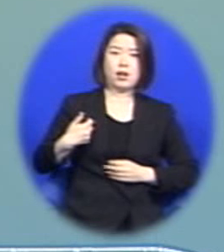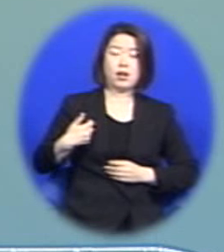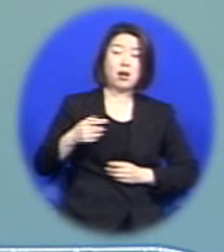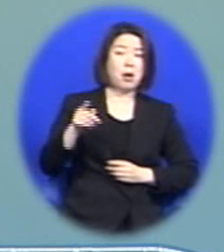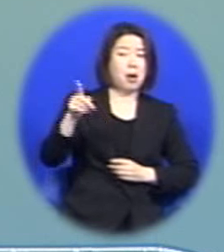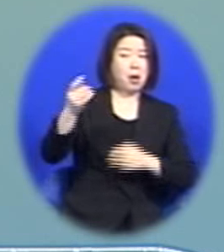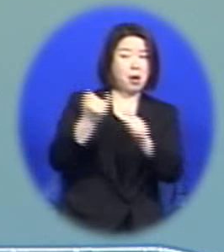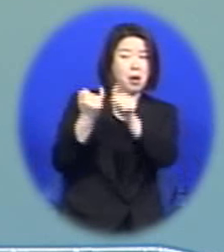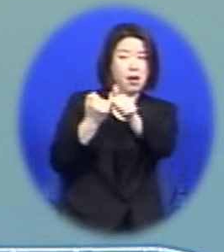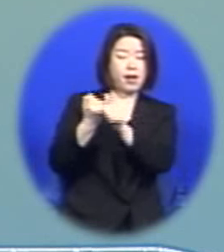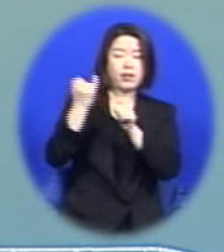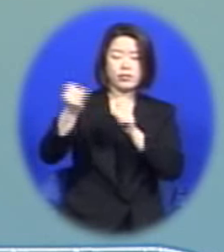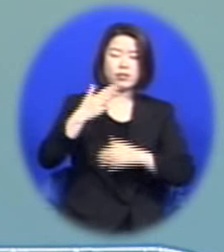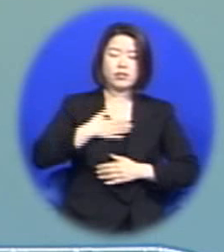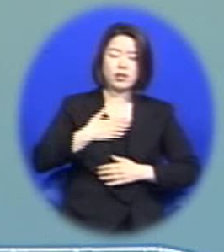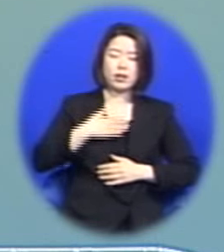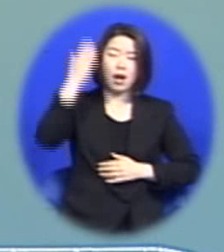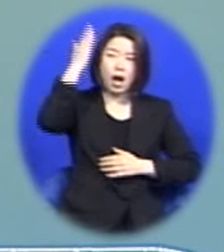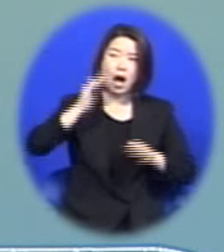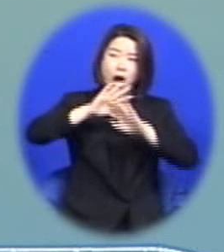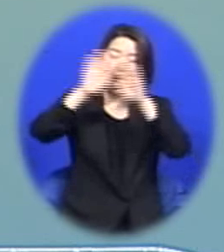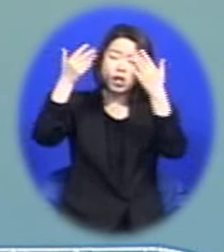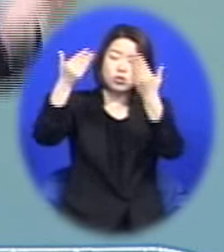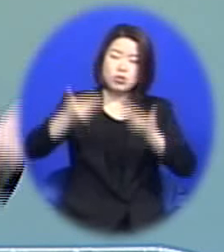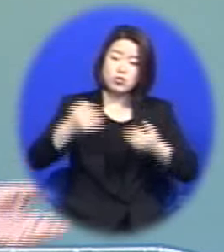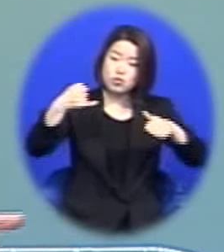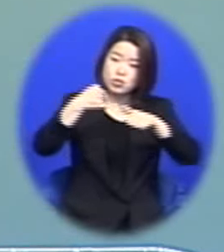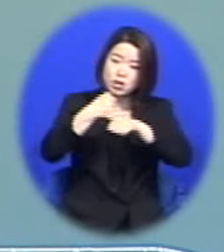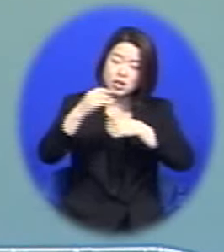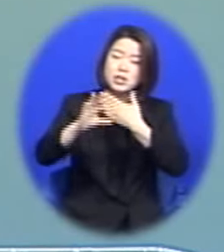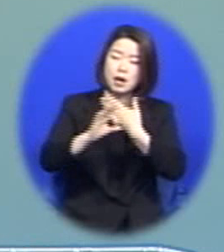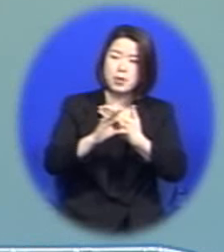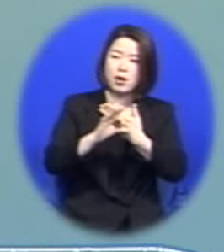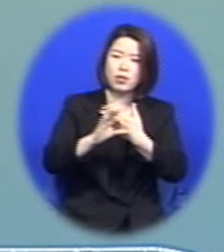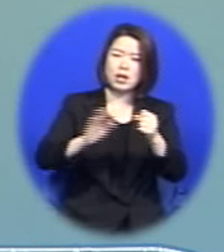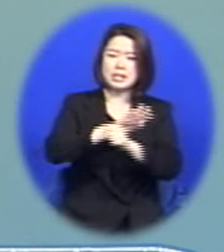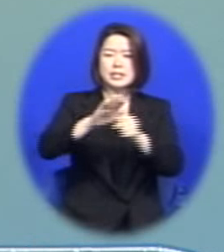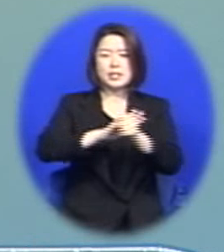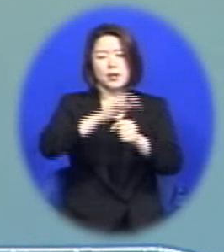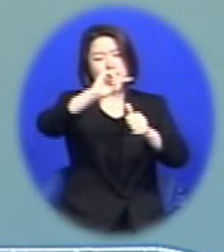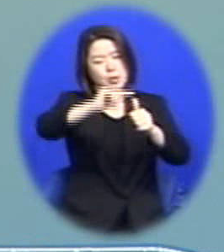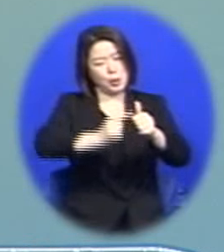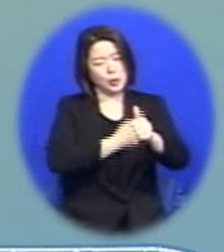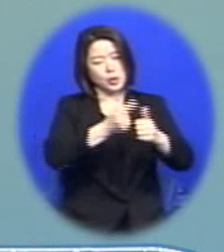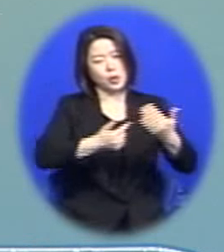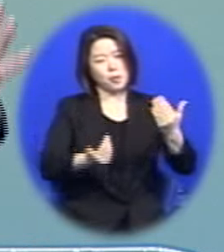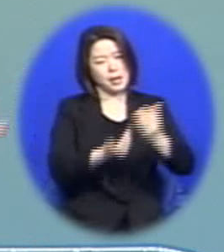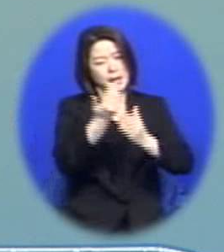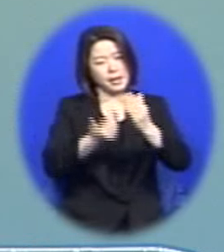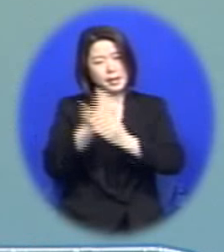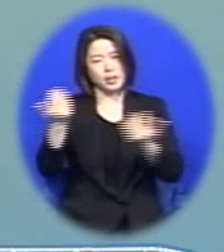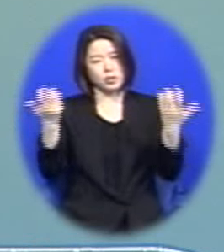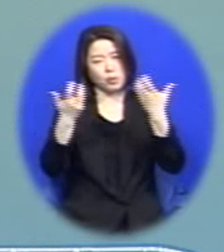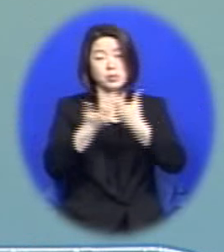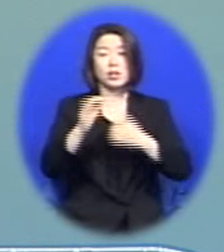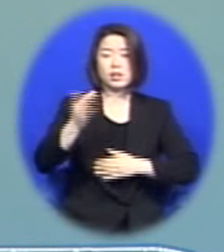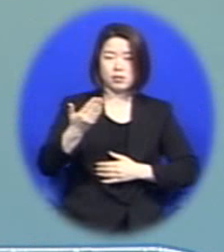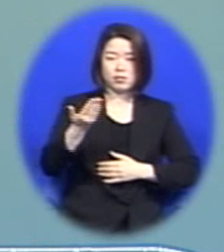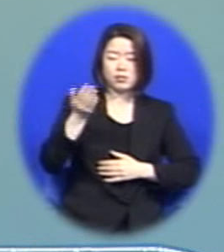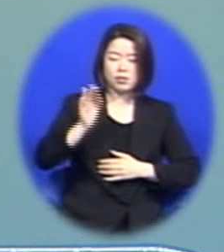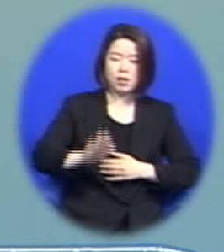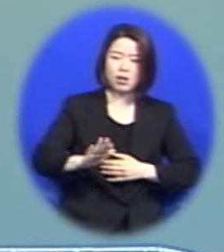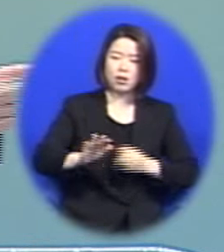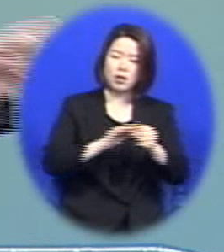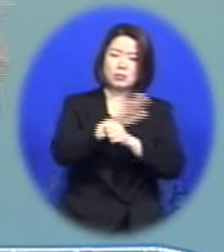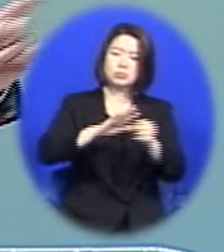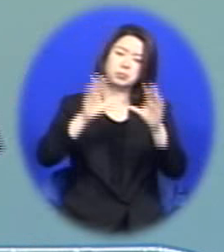저 배우자와 내가 천생 0 분이라면 애정이 저절로 흘러 나와야 되는거 아니냐 완전히 사랑이 다 식어 버렸다